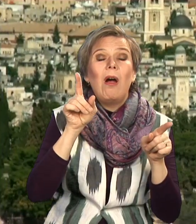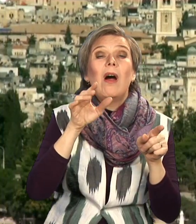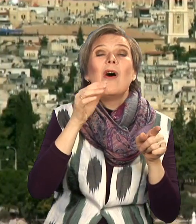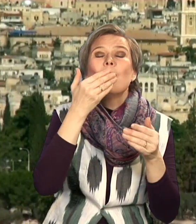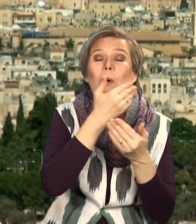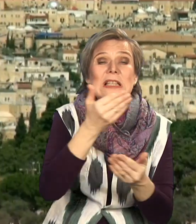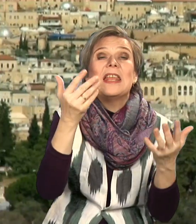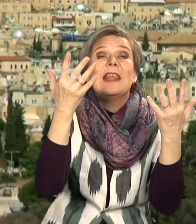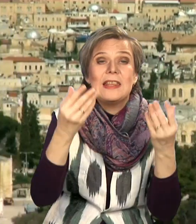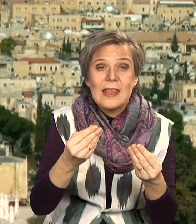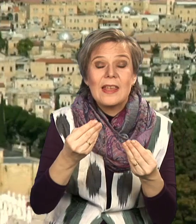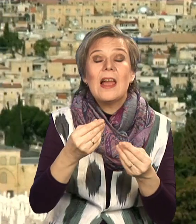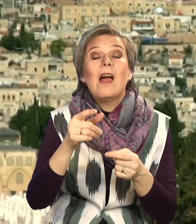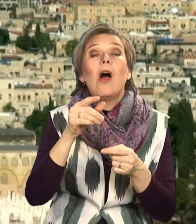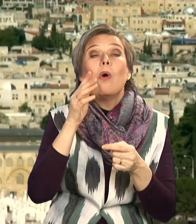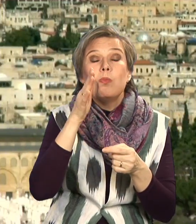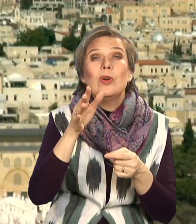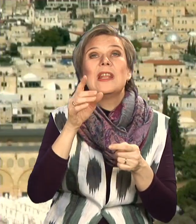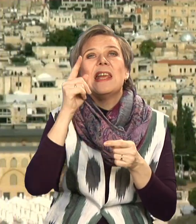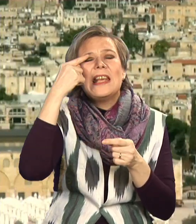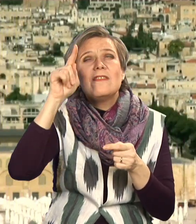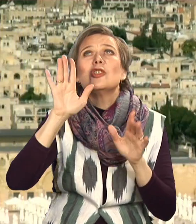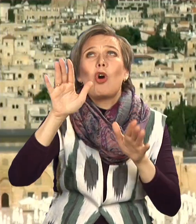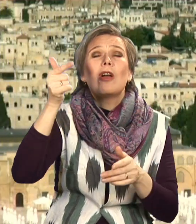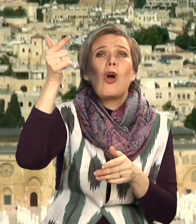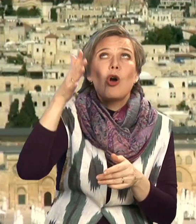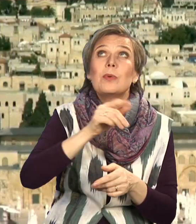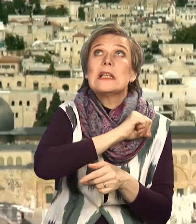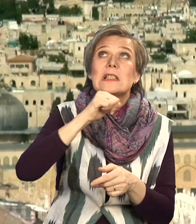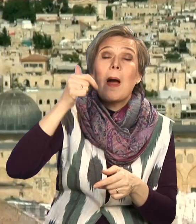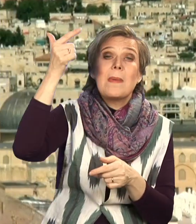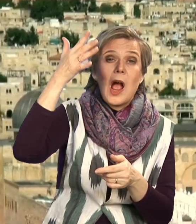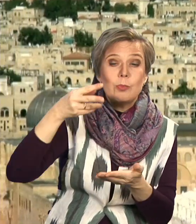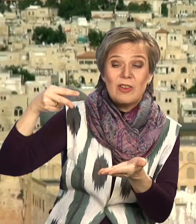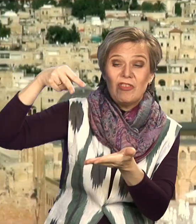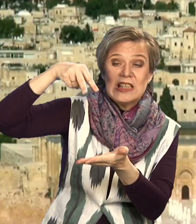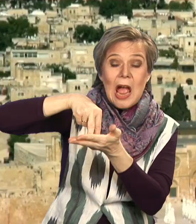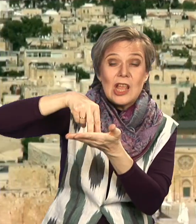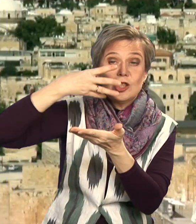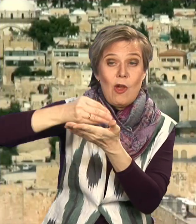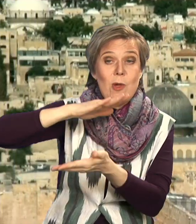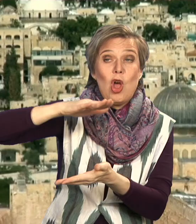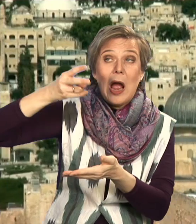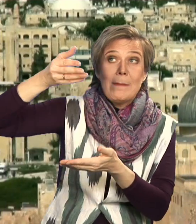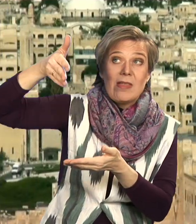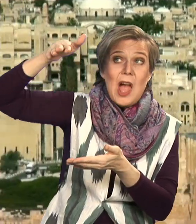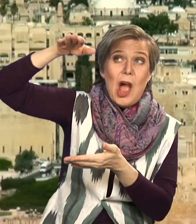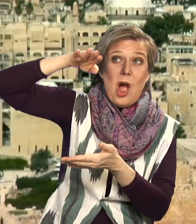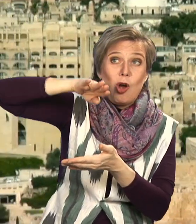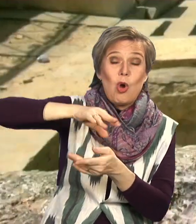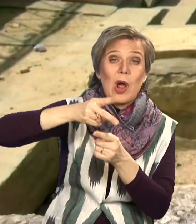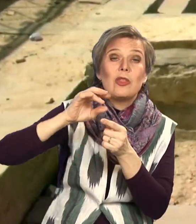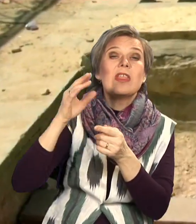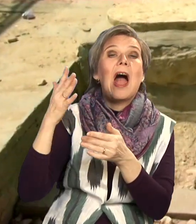в последний день, известный только Господу, сам Господь станет ногами своими на гору, которая на восток от